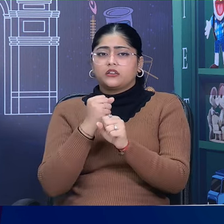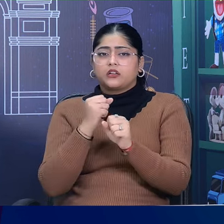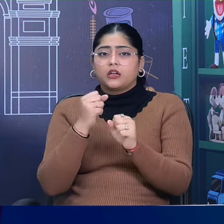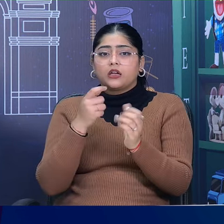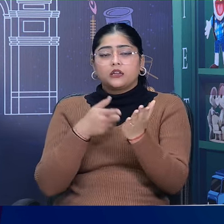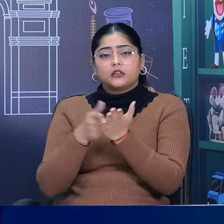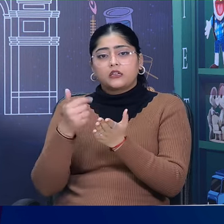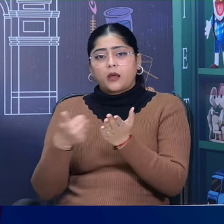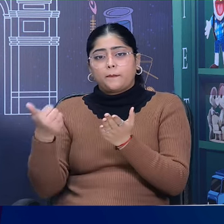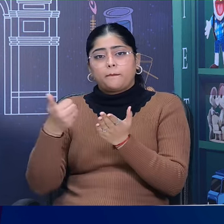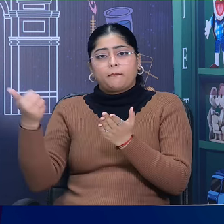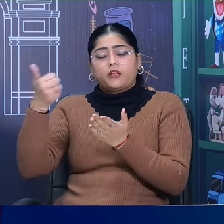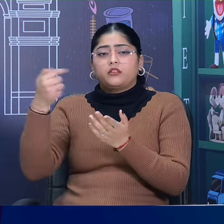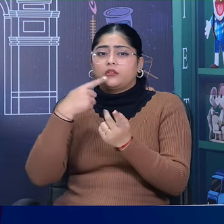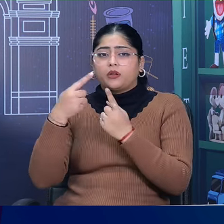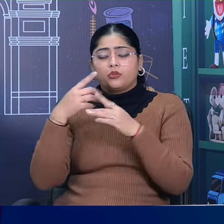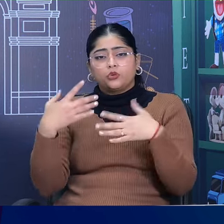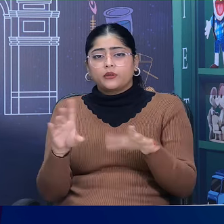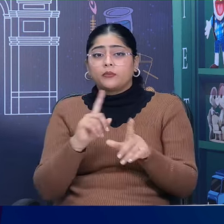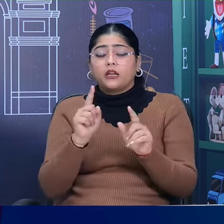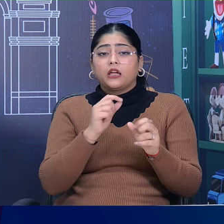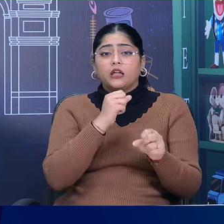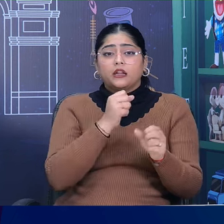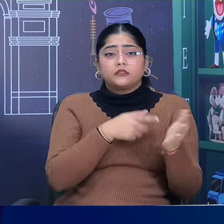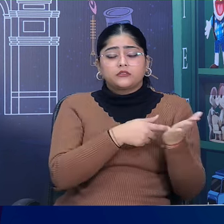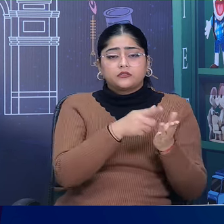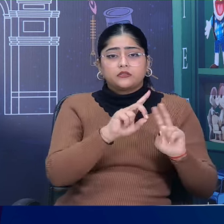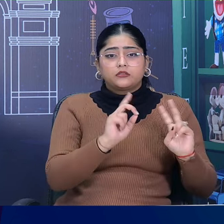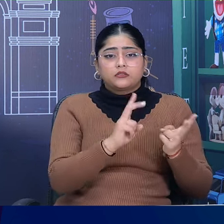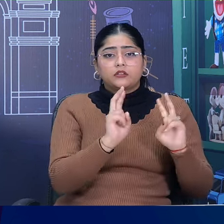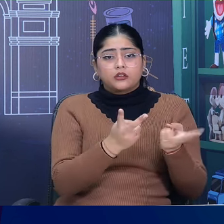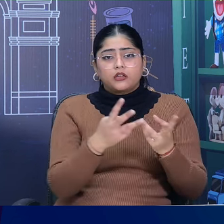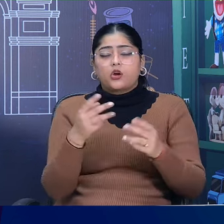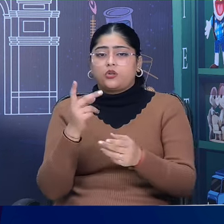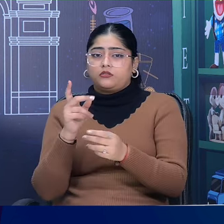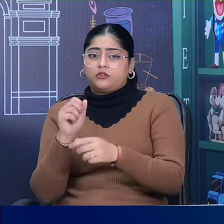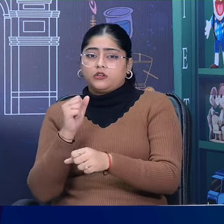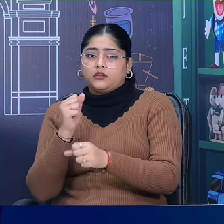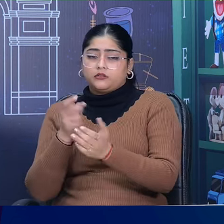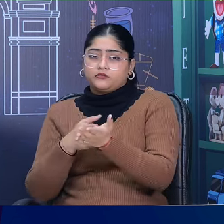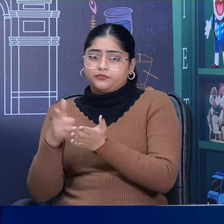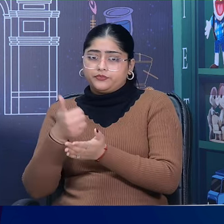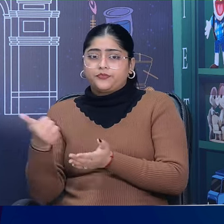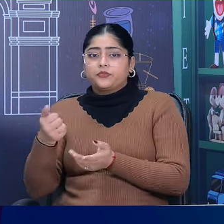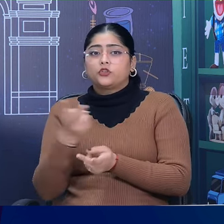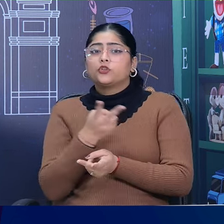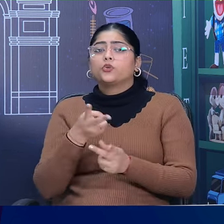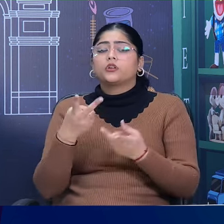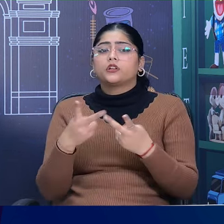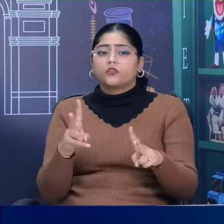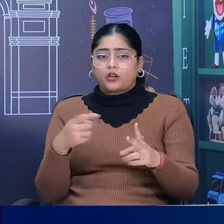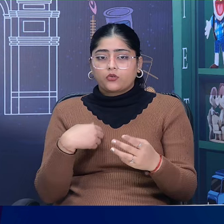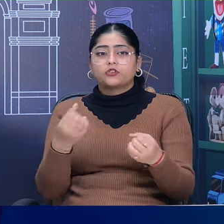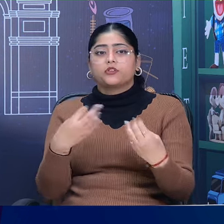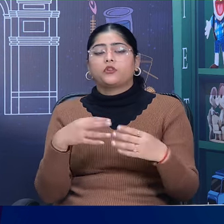पंचायत तो हमारा विषय है ही पंचायती राज पर हम बात कर रहे हैं तो इन दो जो बिंदु है या दो ये जो शब्द हैं ये कैसे एक दूसरे से अलग है चलिए